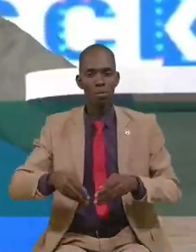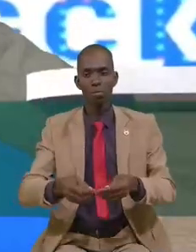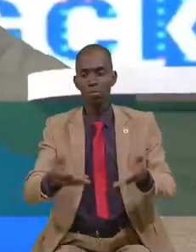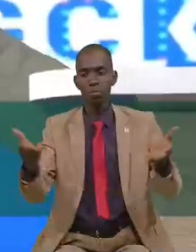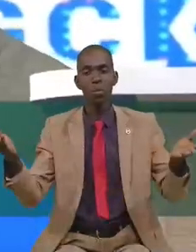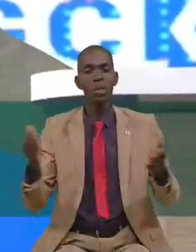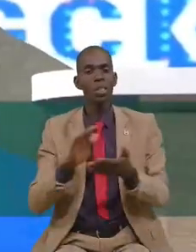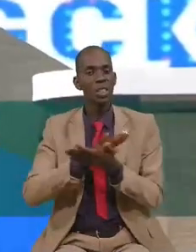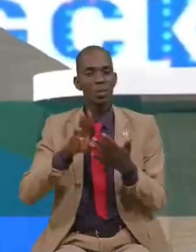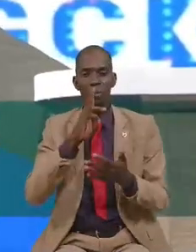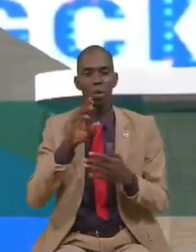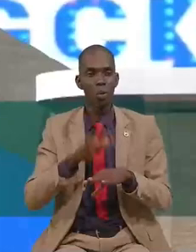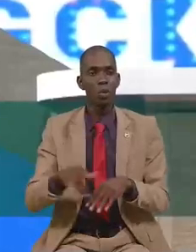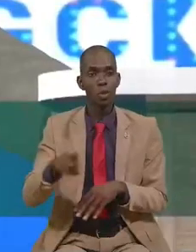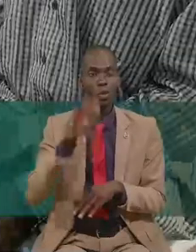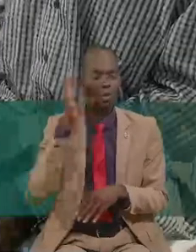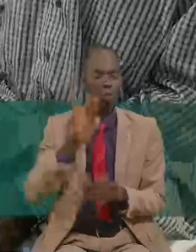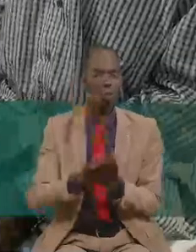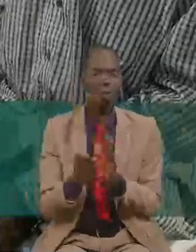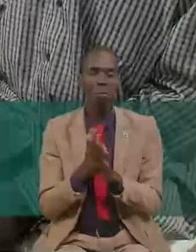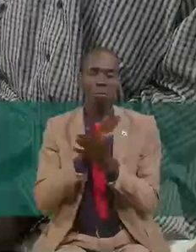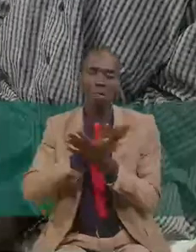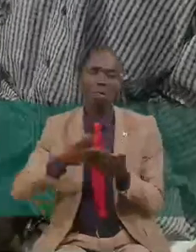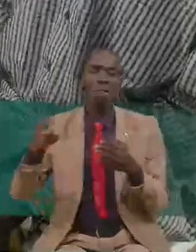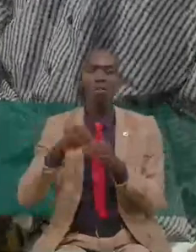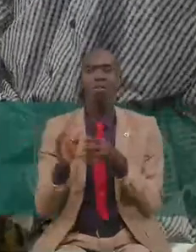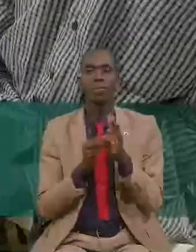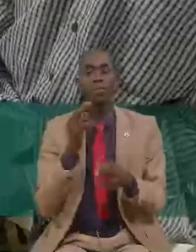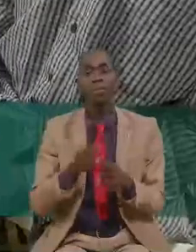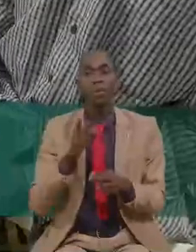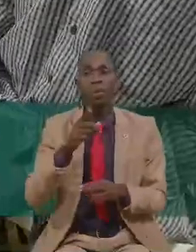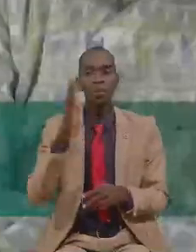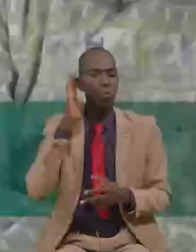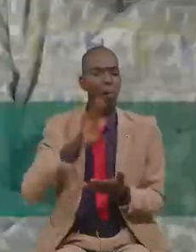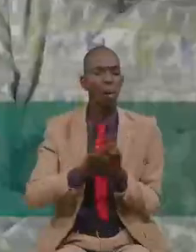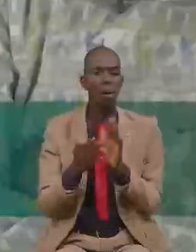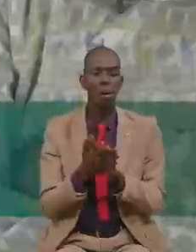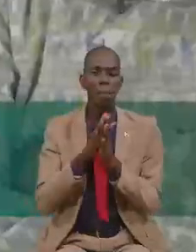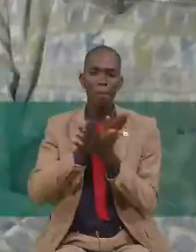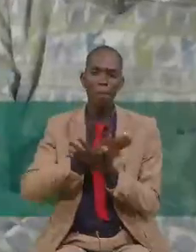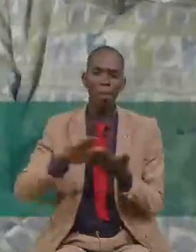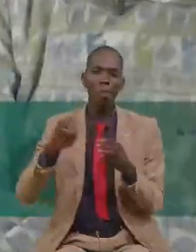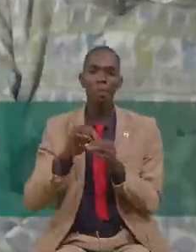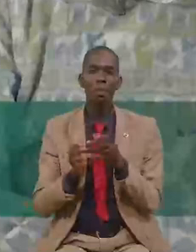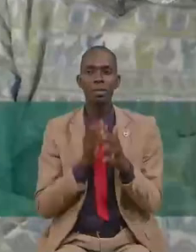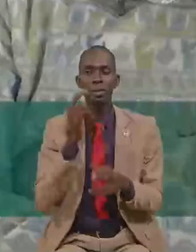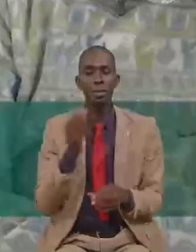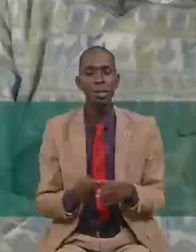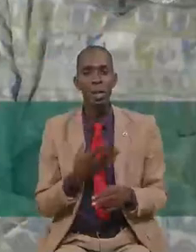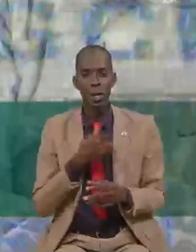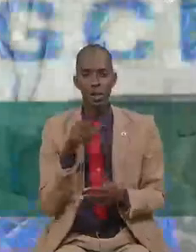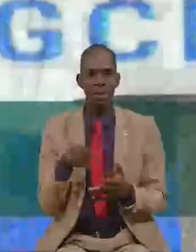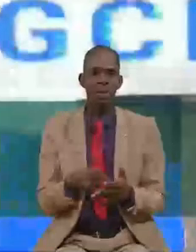et sera purifié. Tu seras purifié. Tu seras purifié. Et c'est l'œuvre de